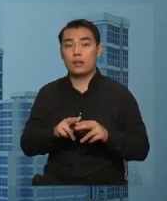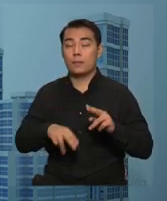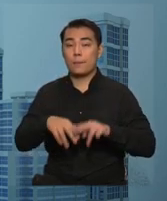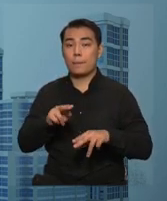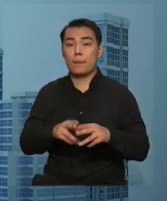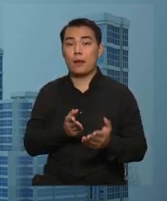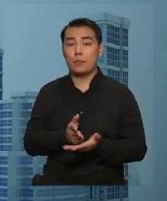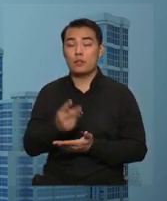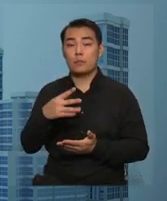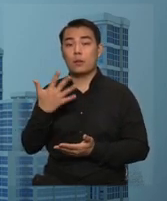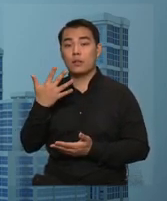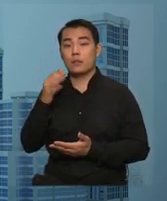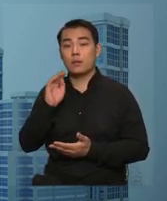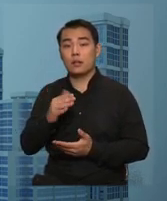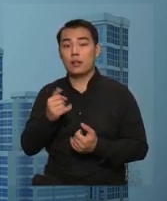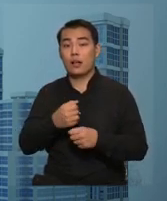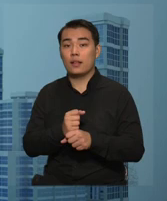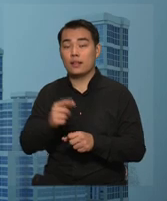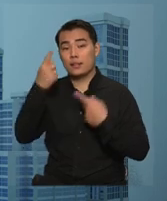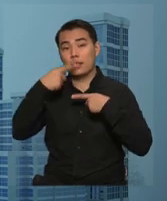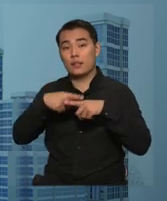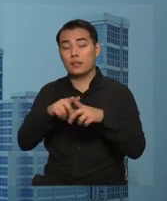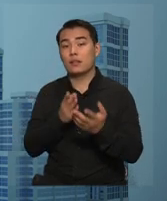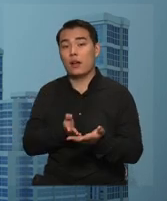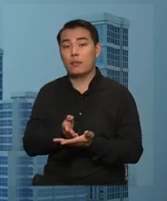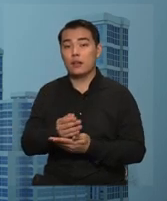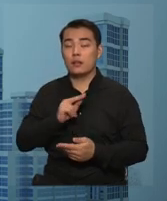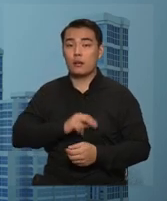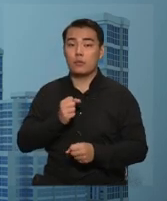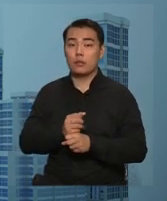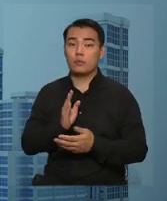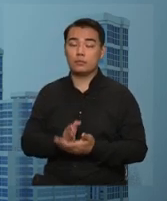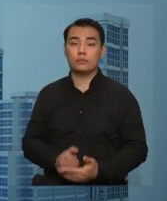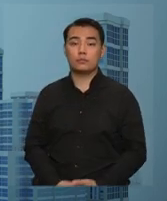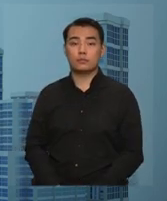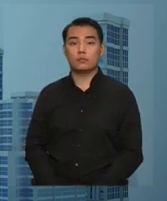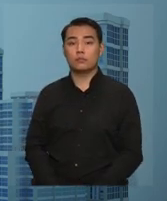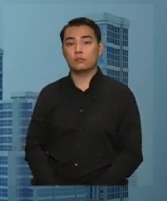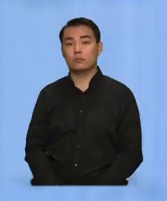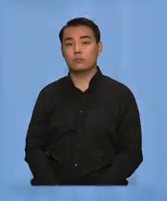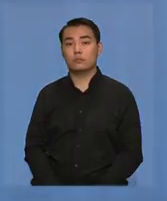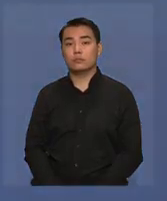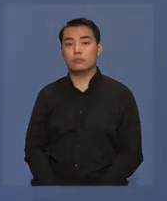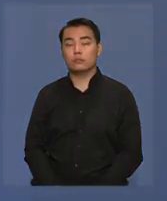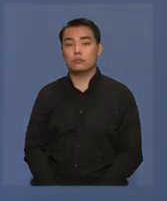саласында болса, 25 мыңы ғылыми техникалық бағытта қызмет көрсетеді.